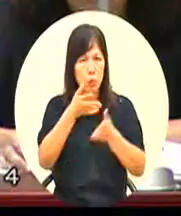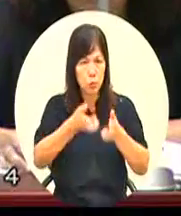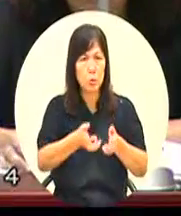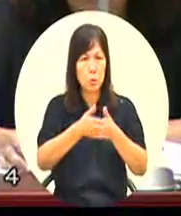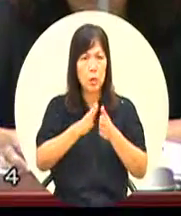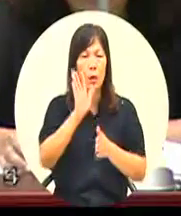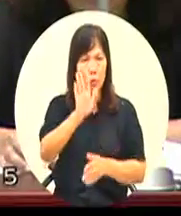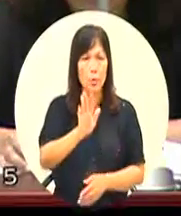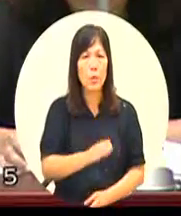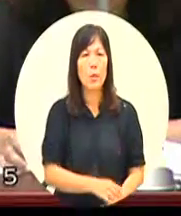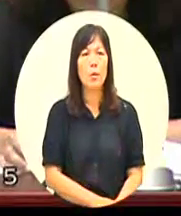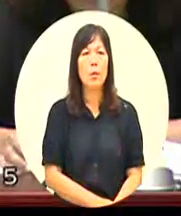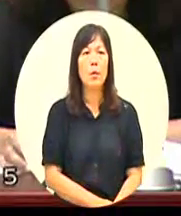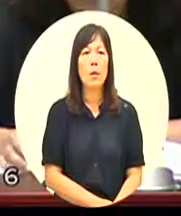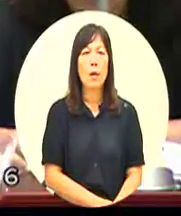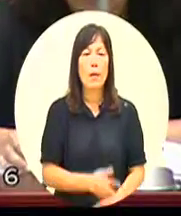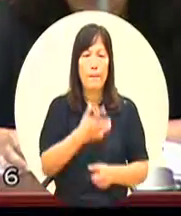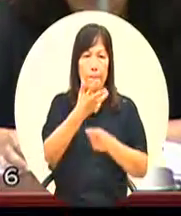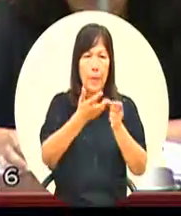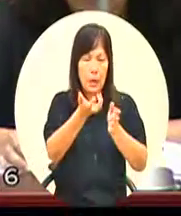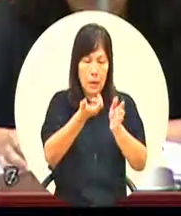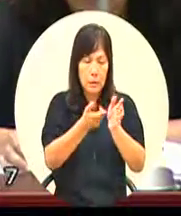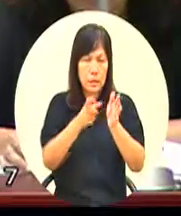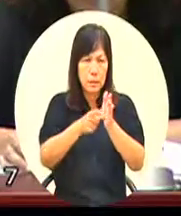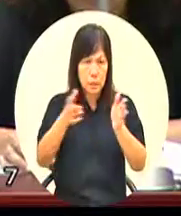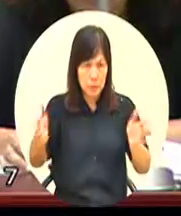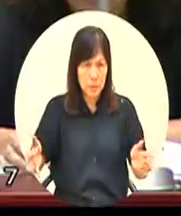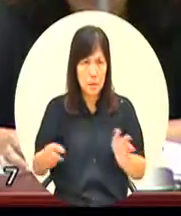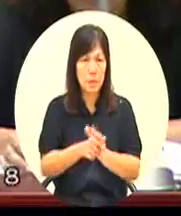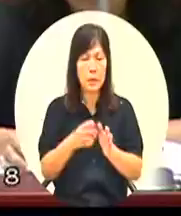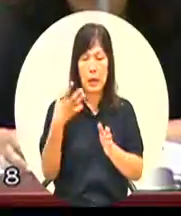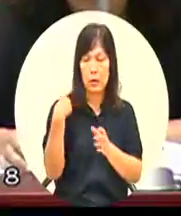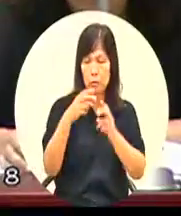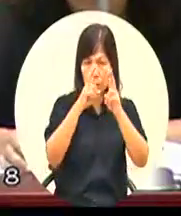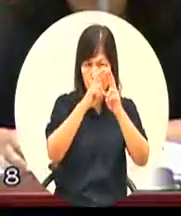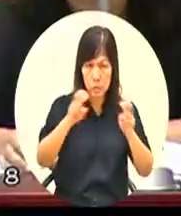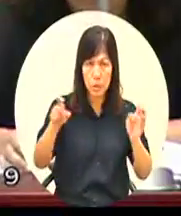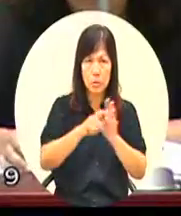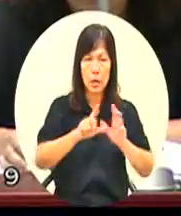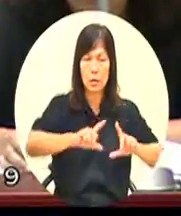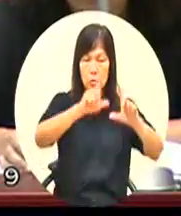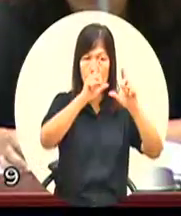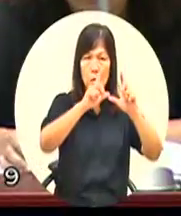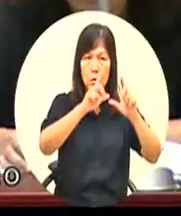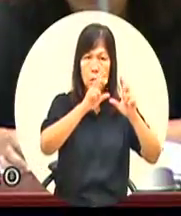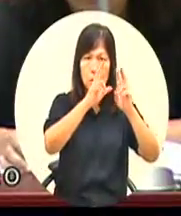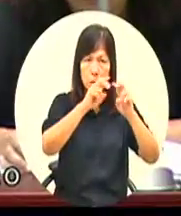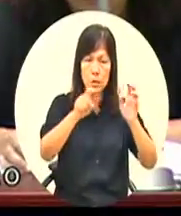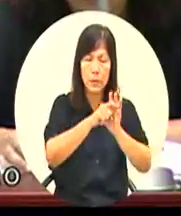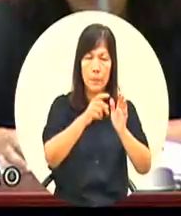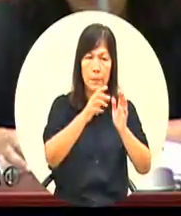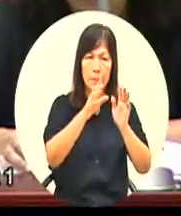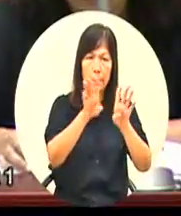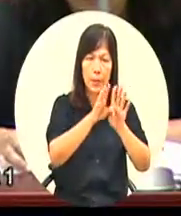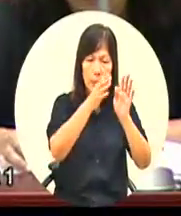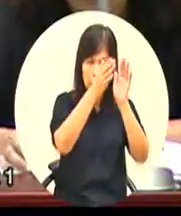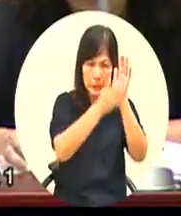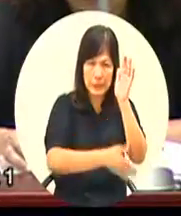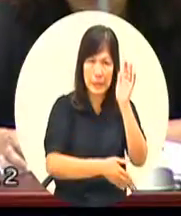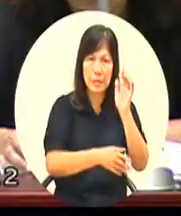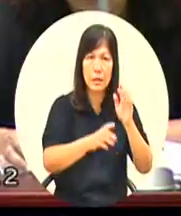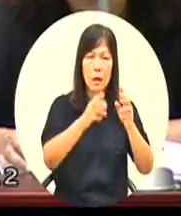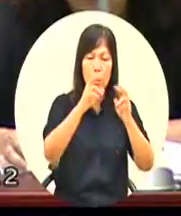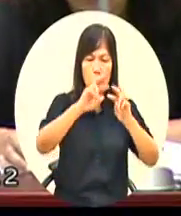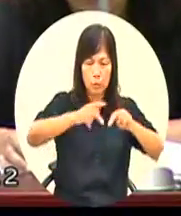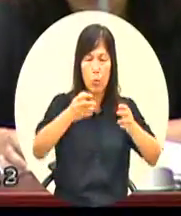实，8年前那一段旧城的那东城门的那个城墙哦，才刚就修